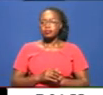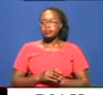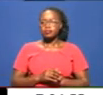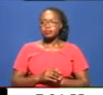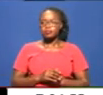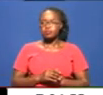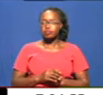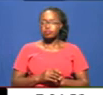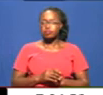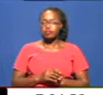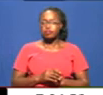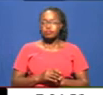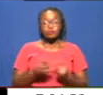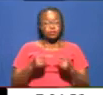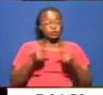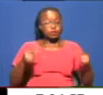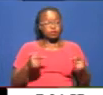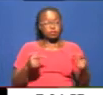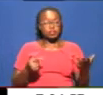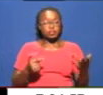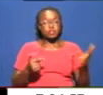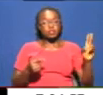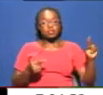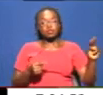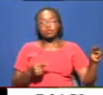Will as members of a contrary opinion say nay?